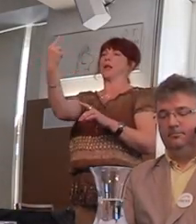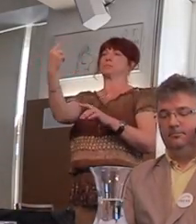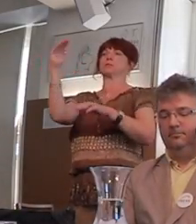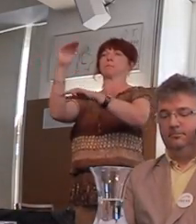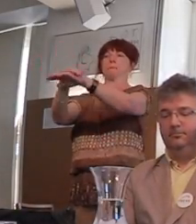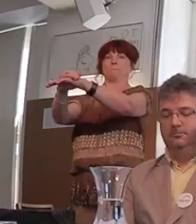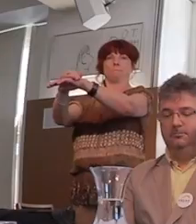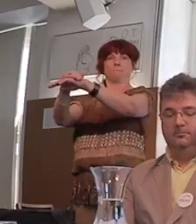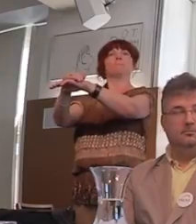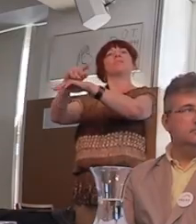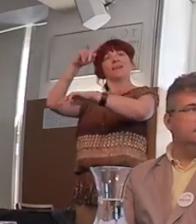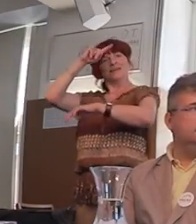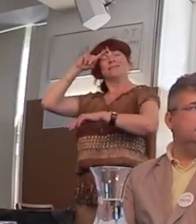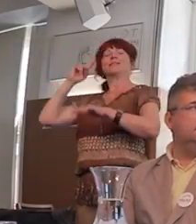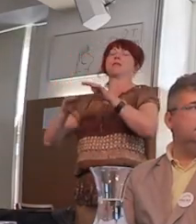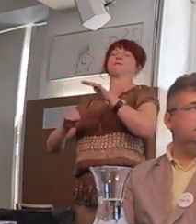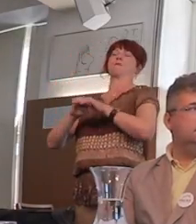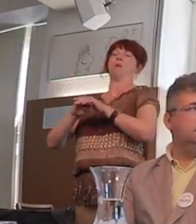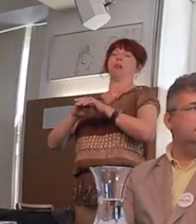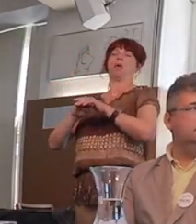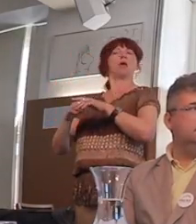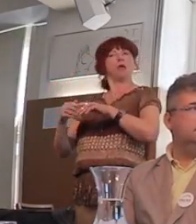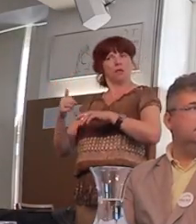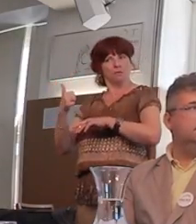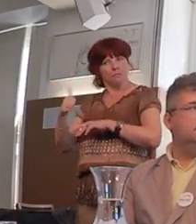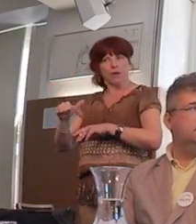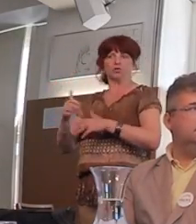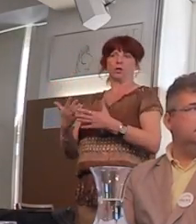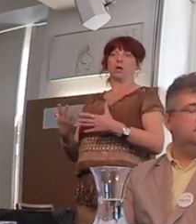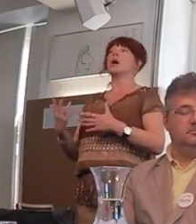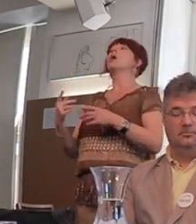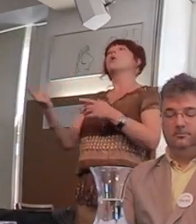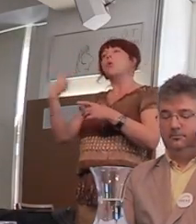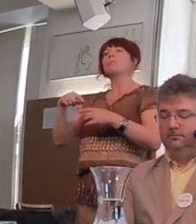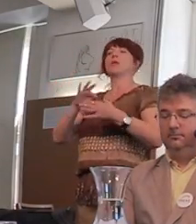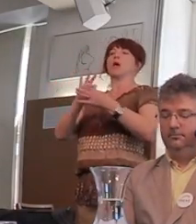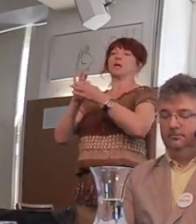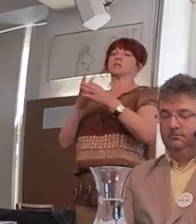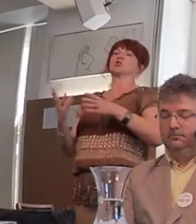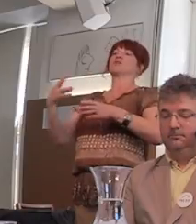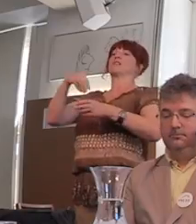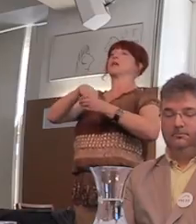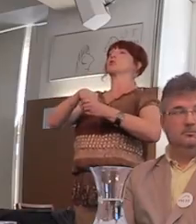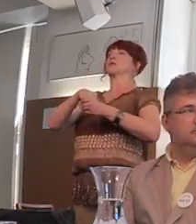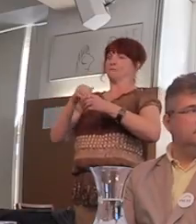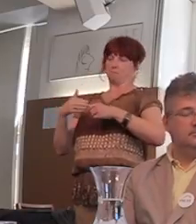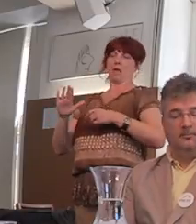ein sinnstiftender Beitrag ist, hin zu einer inklusiveren Gesellschaft, als der, in der wir momentan leben.